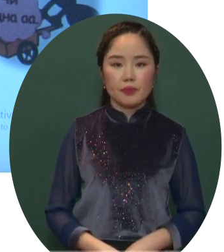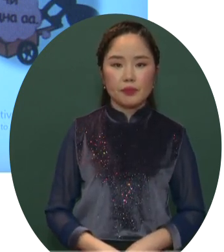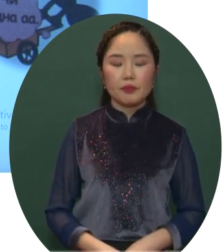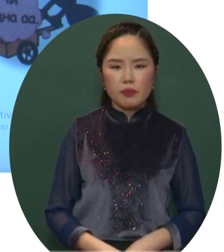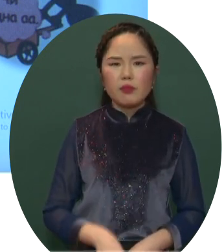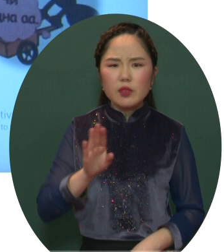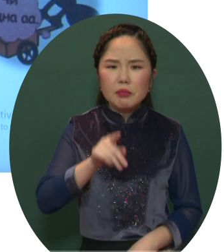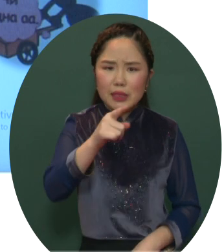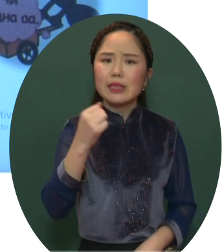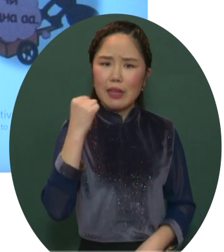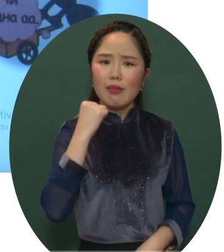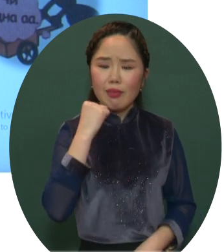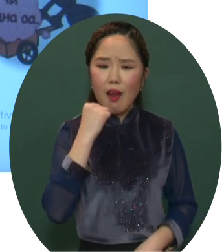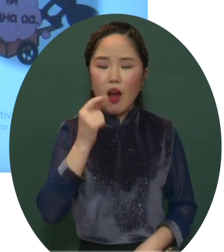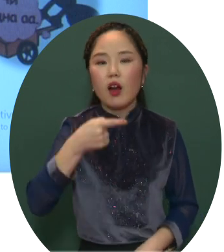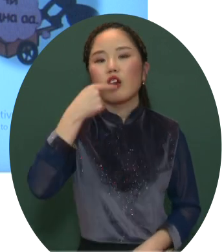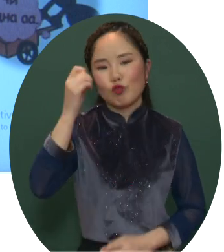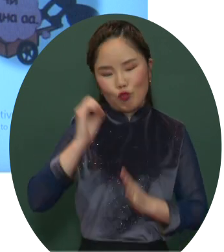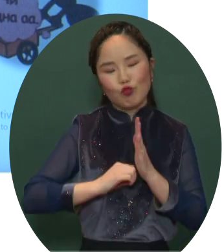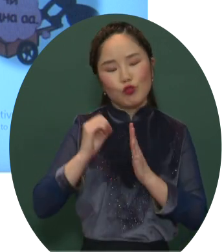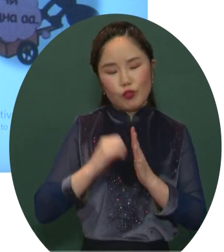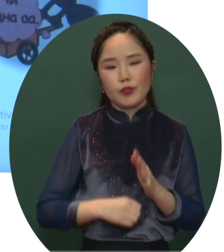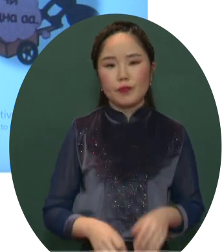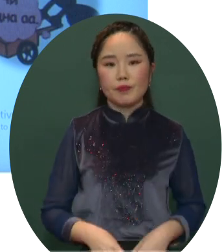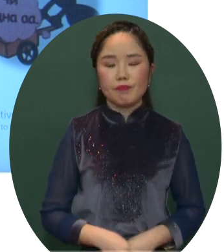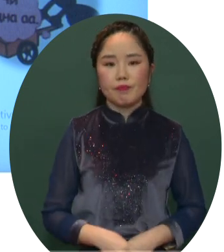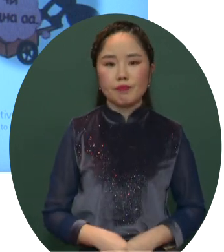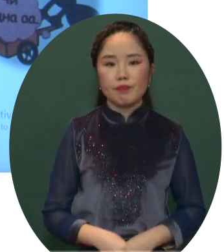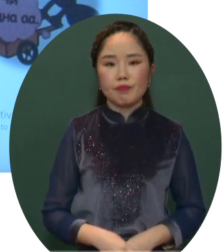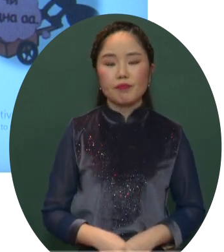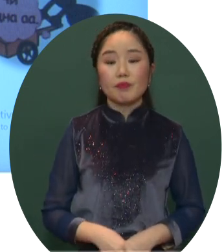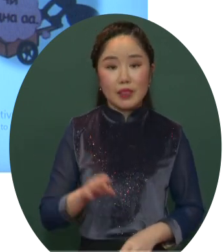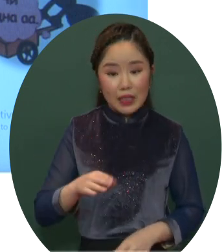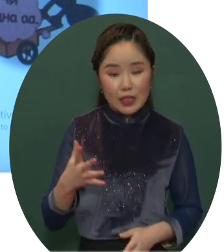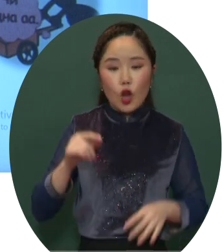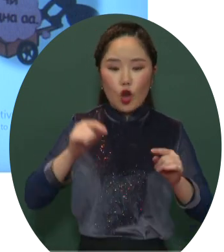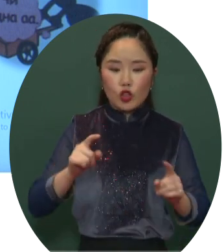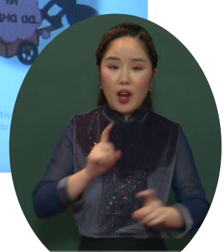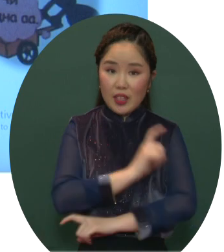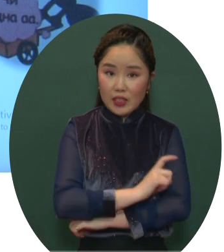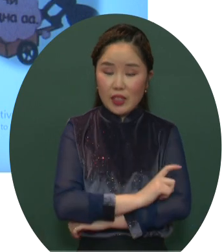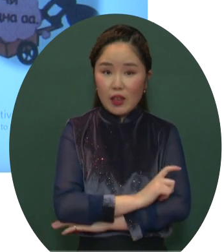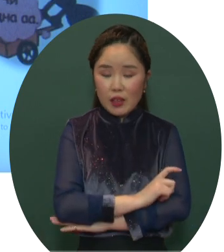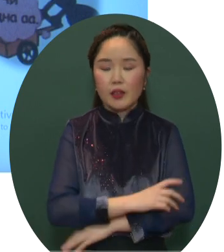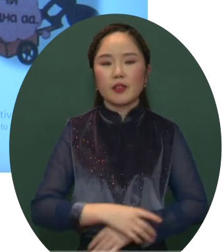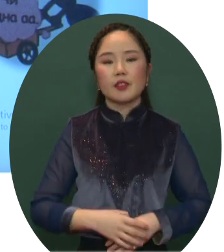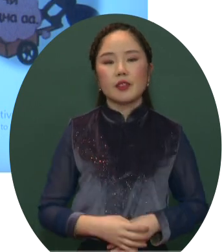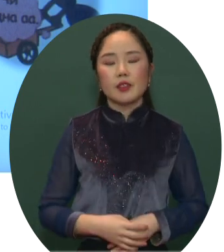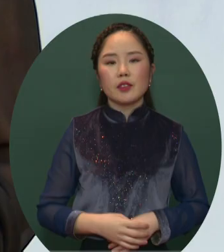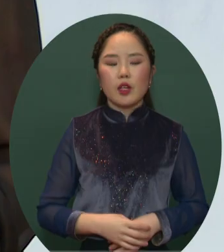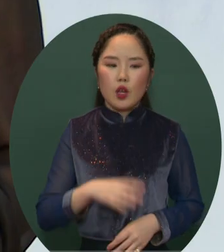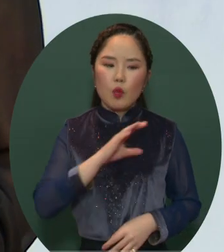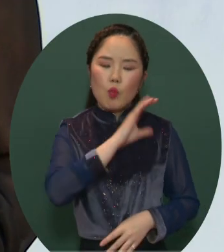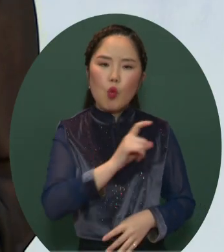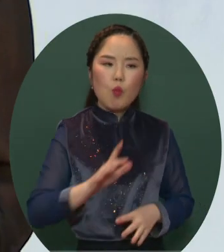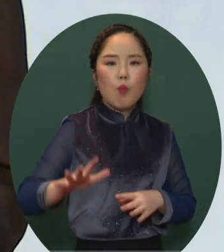Чи чаднаа гэж хэлэх нь вэ? Ингээд бүгдээрээ өнөөдрийн хичээлээр